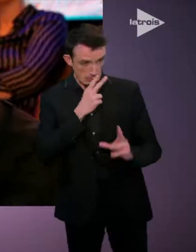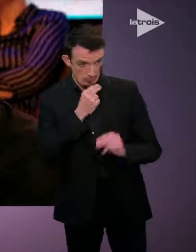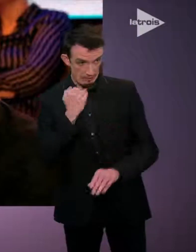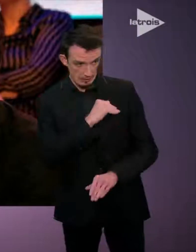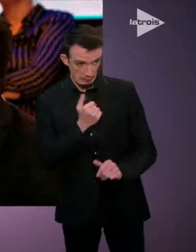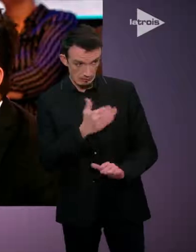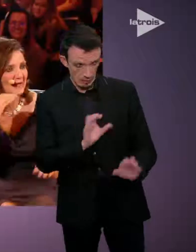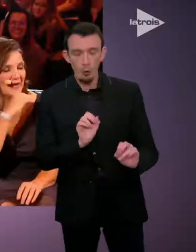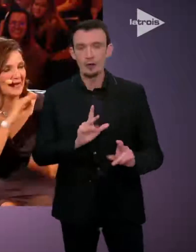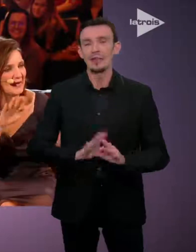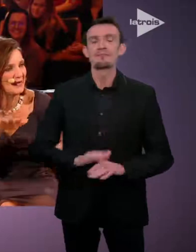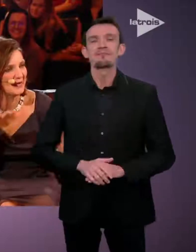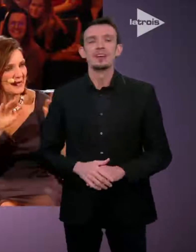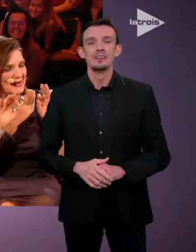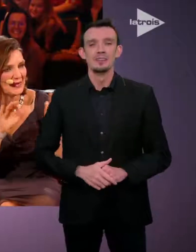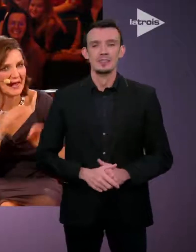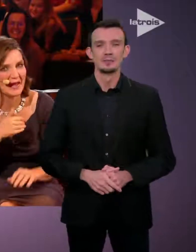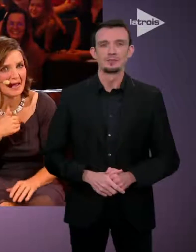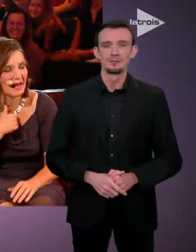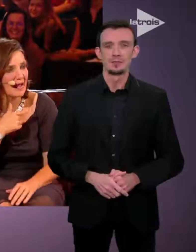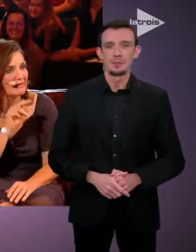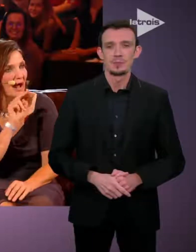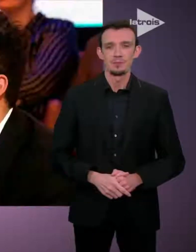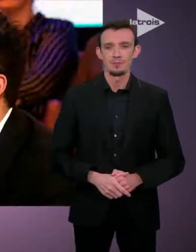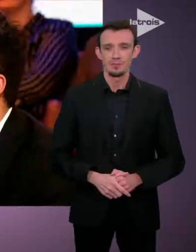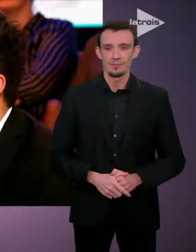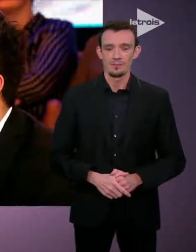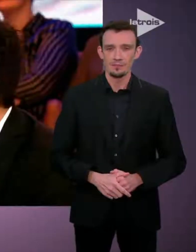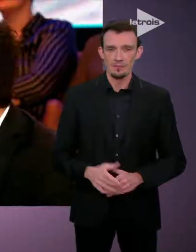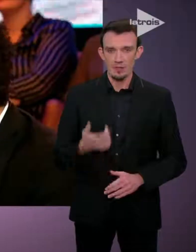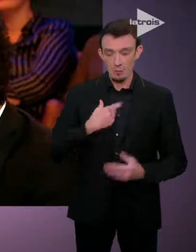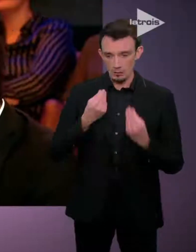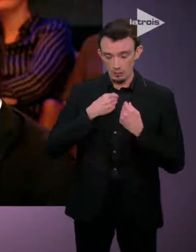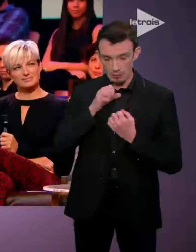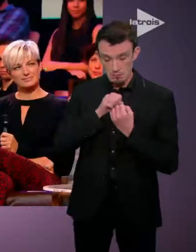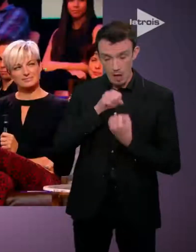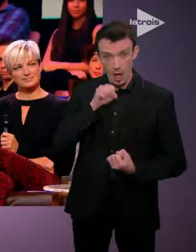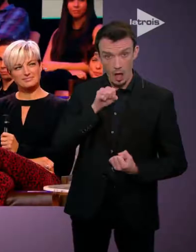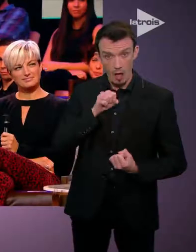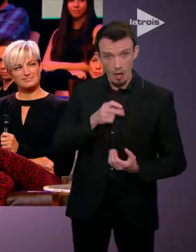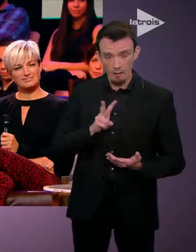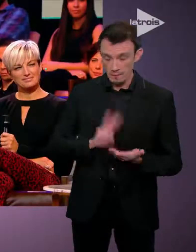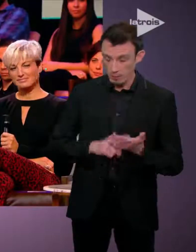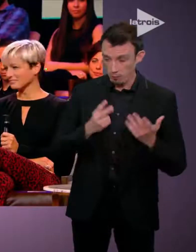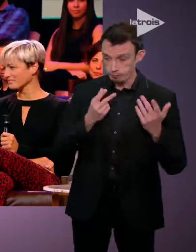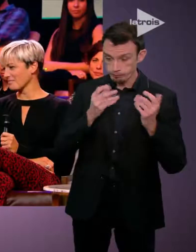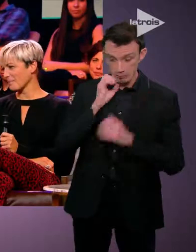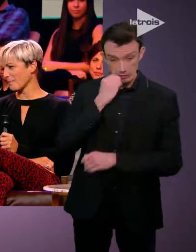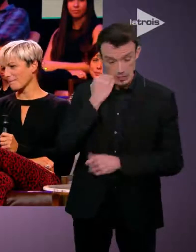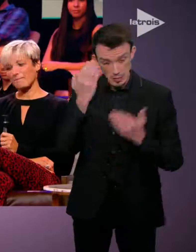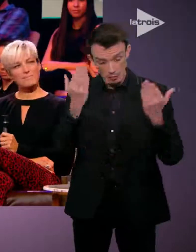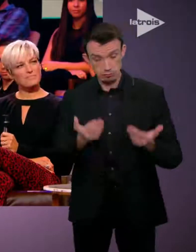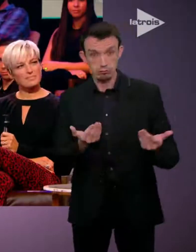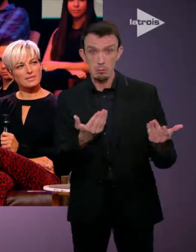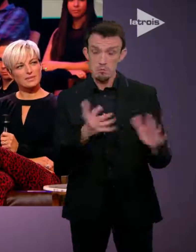plaisante. Je suis bouche bée face à ce reportage, un grand bravo, Sacha, vraiment. parce que non